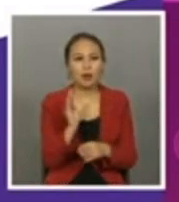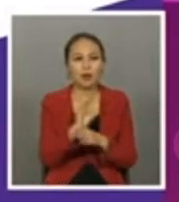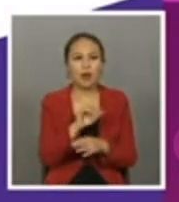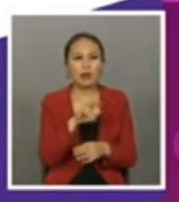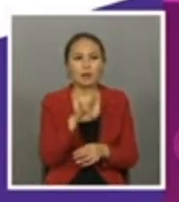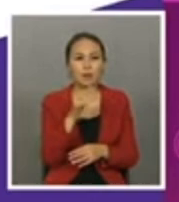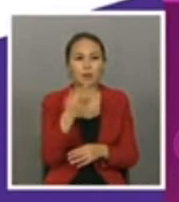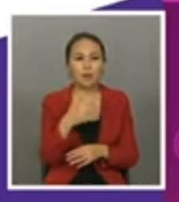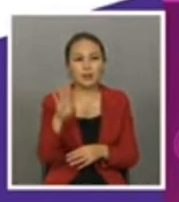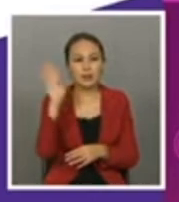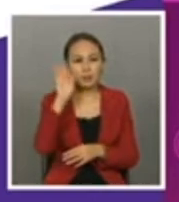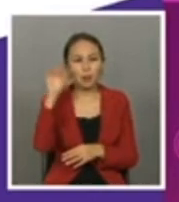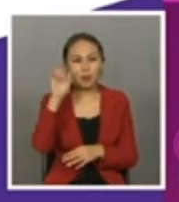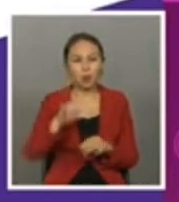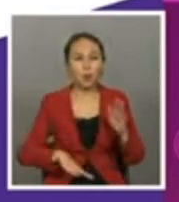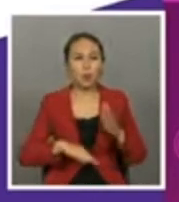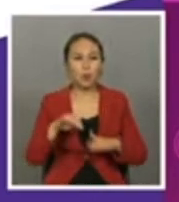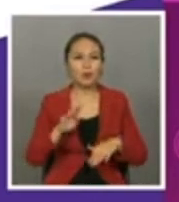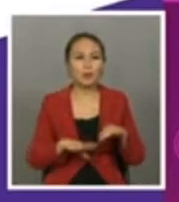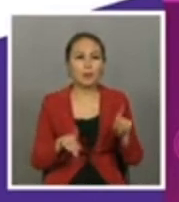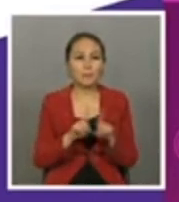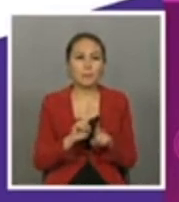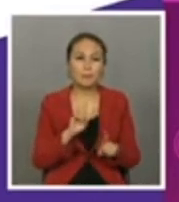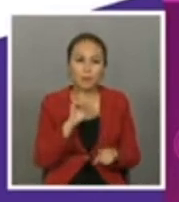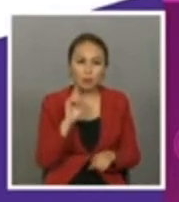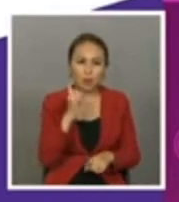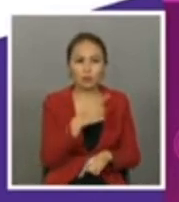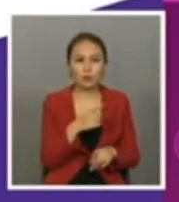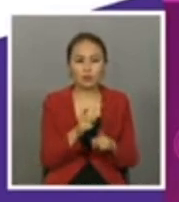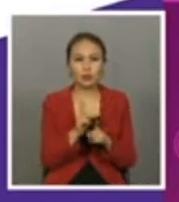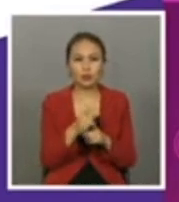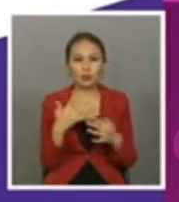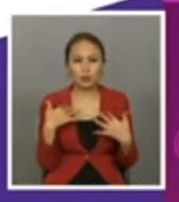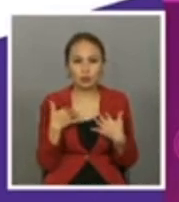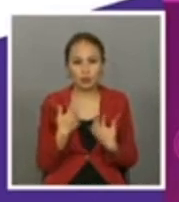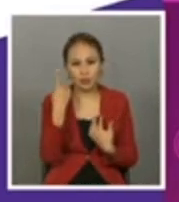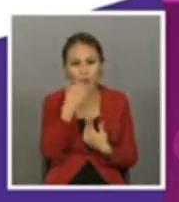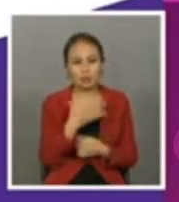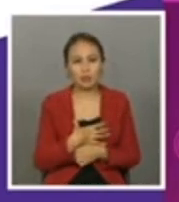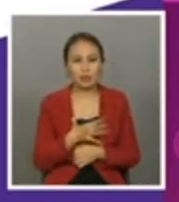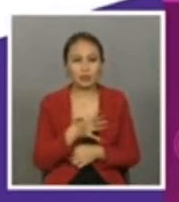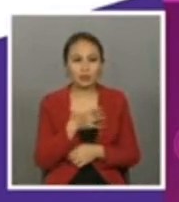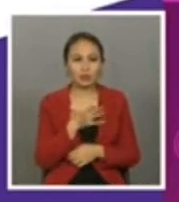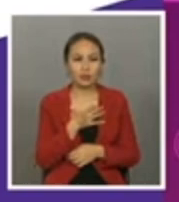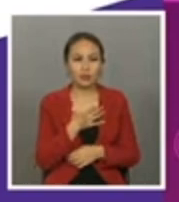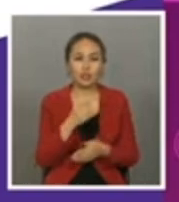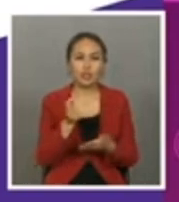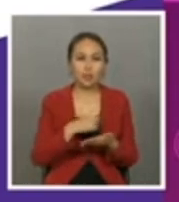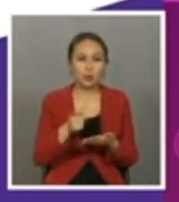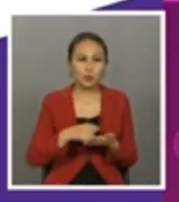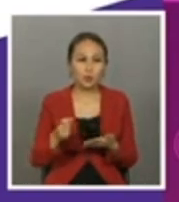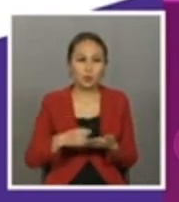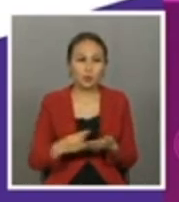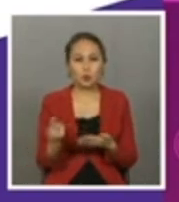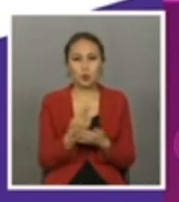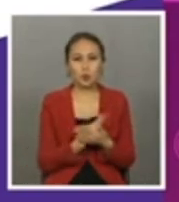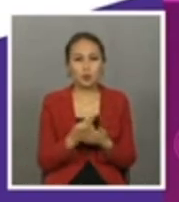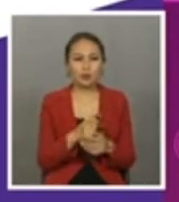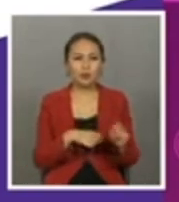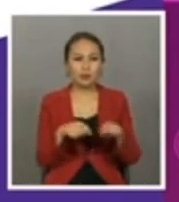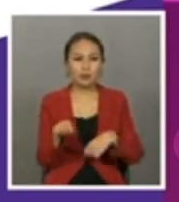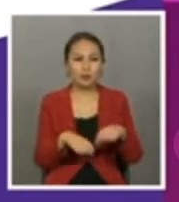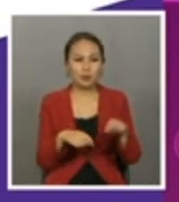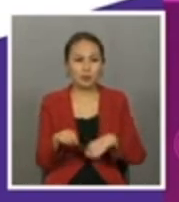деген баланың қолына түсіп, бір жыл болмай мына күйге түстім. Жазу жазып, суреттерді сиямен